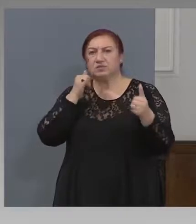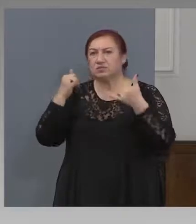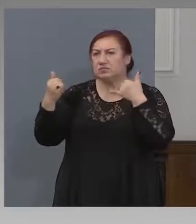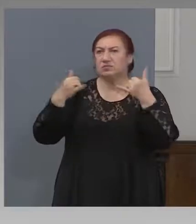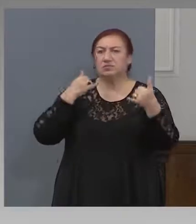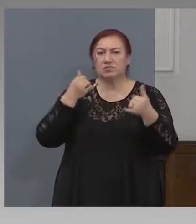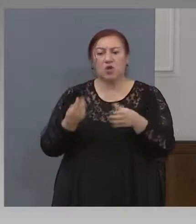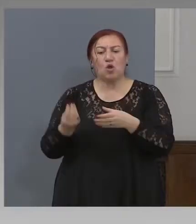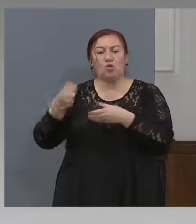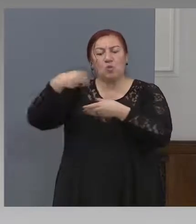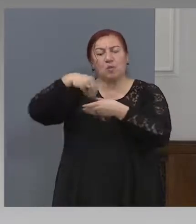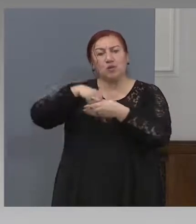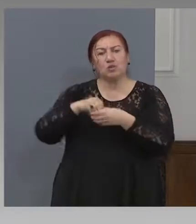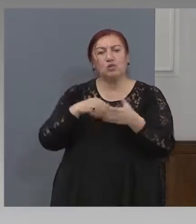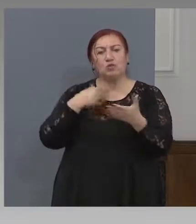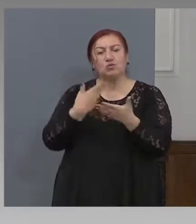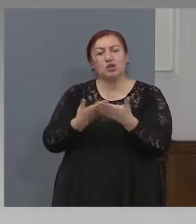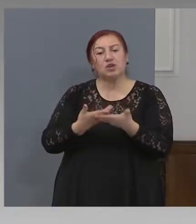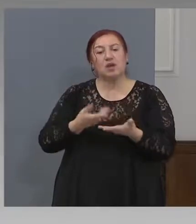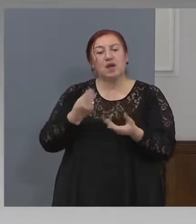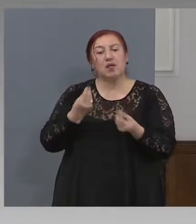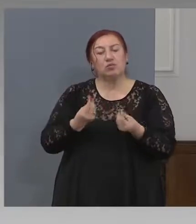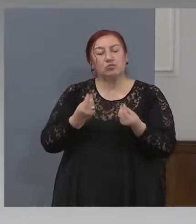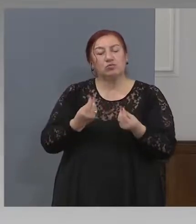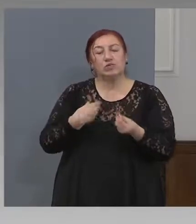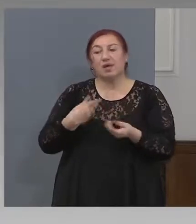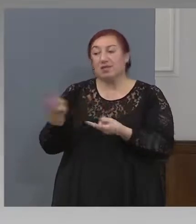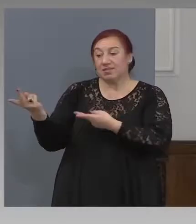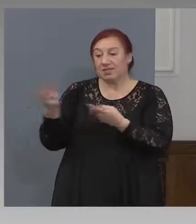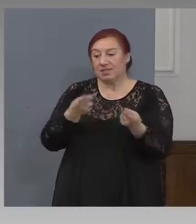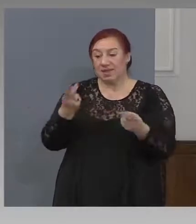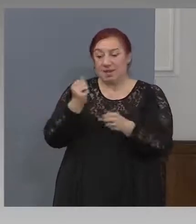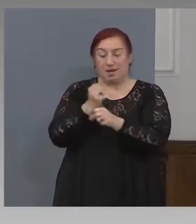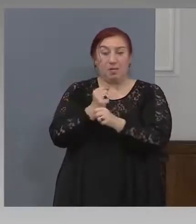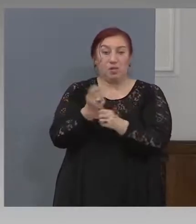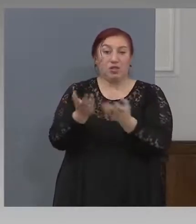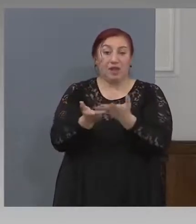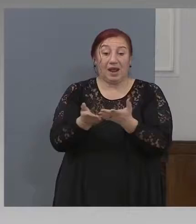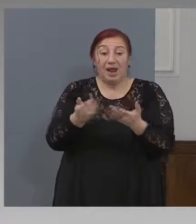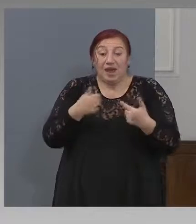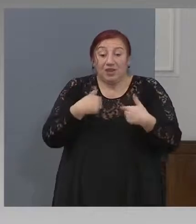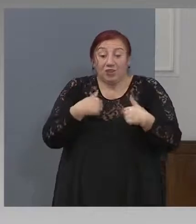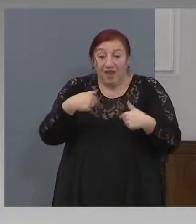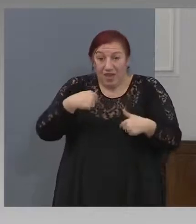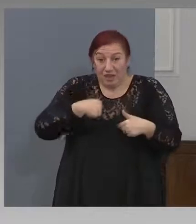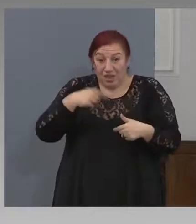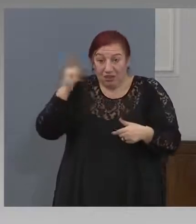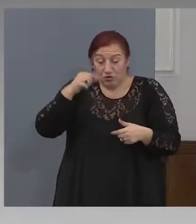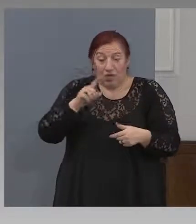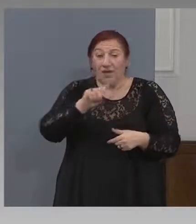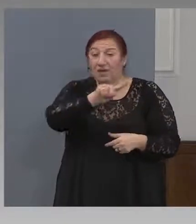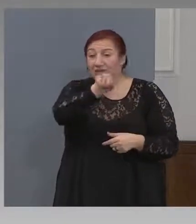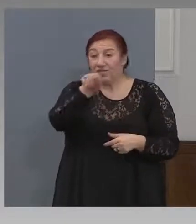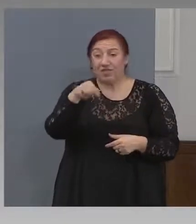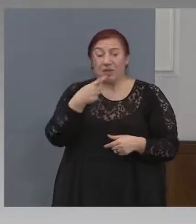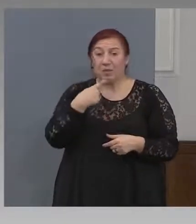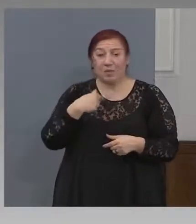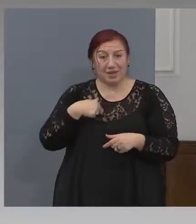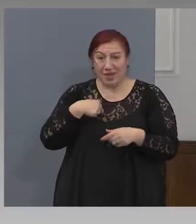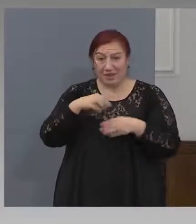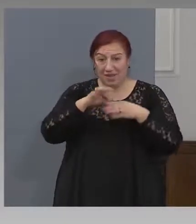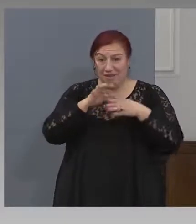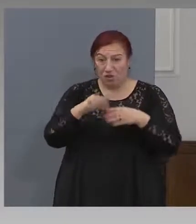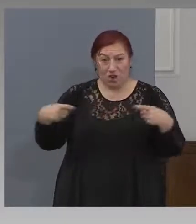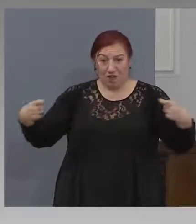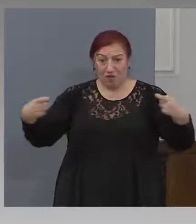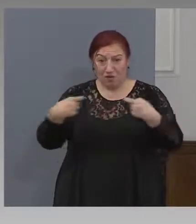допълнително предложение по повод облекчаването на осигуряването с работна ръка. Това е нашето ежедневие. Някой ме пита, водя ли война? Ами ако мога да кажа, че